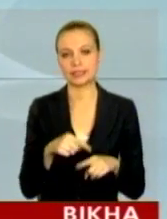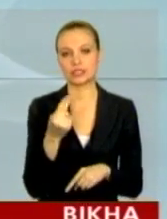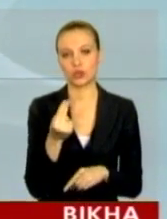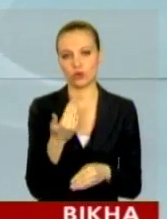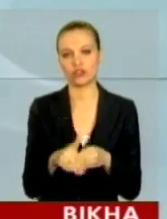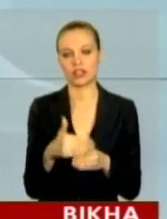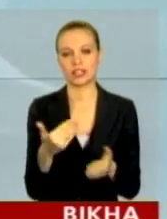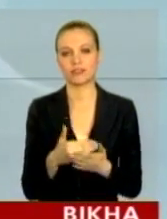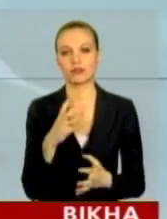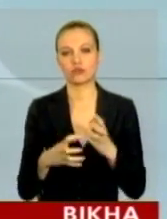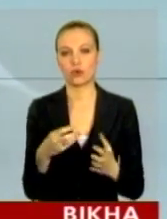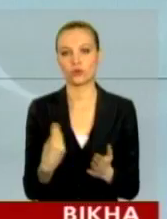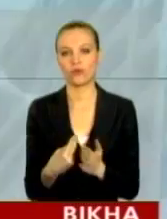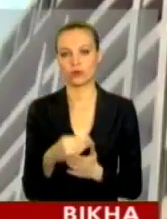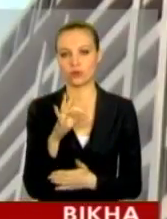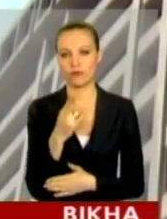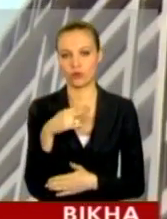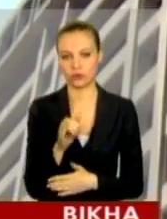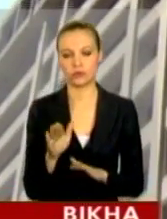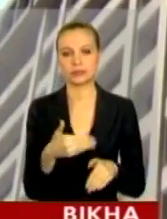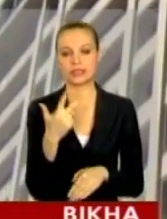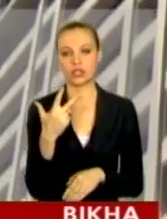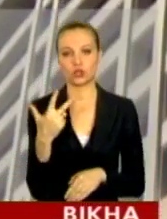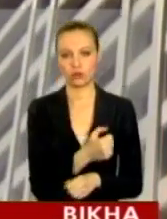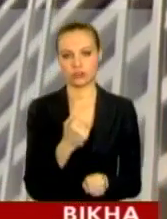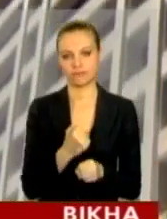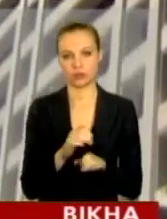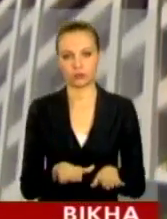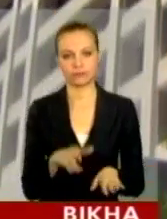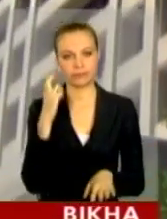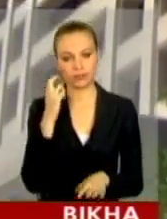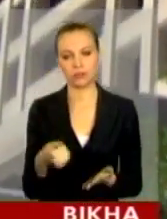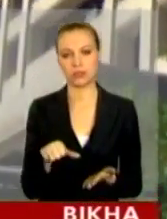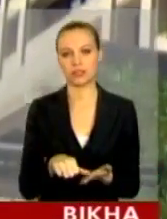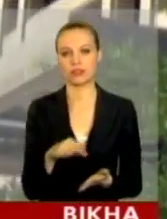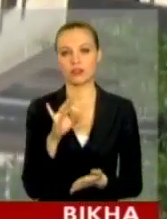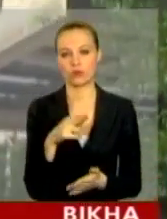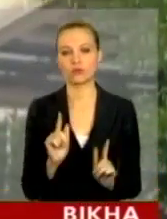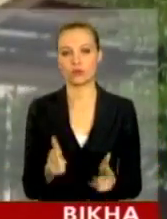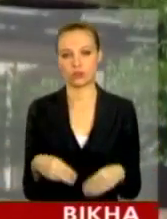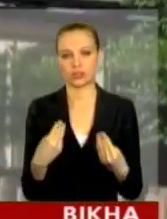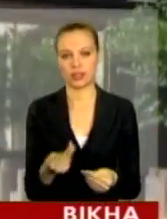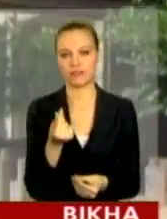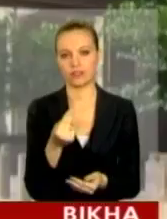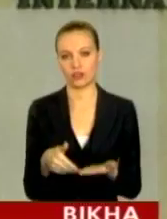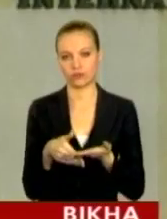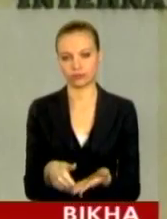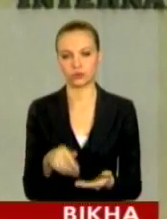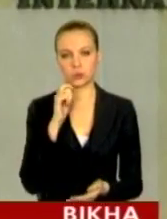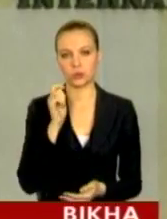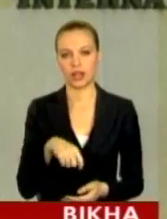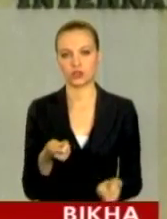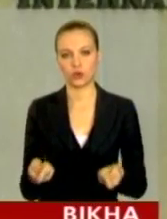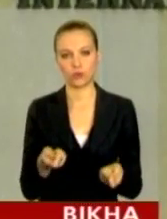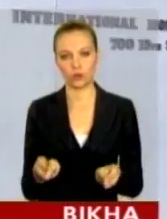гроші, кредит від Міжнародного валютного фонду, після 3 тижнів роботи в Києві представники фонду погодилися надати фінансову підтримку